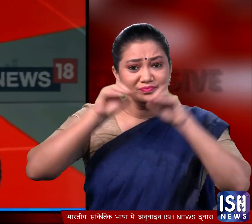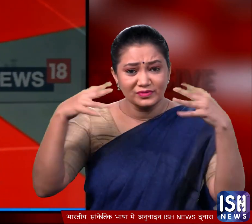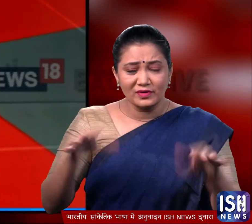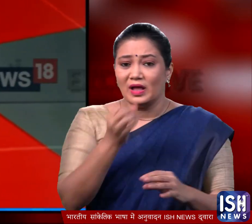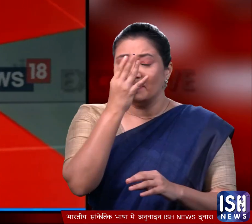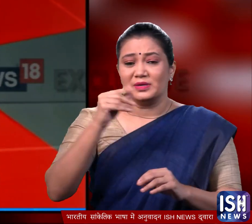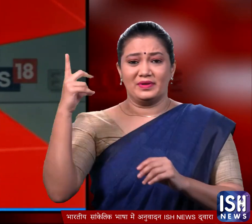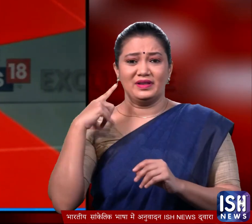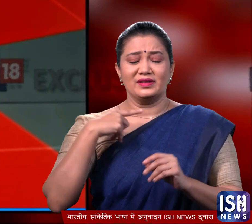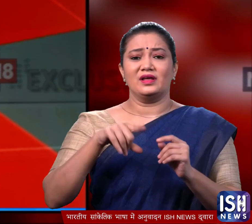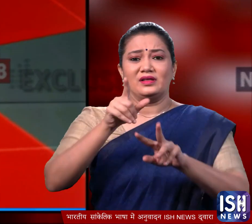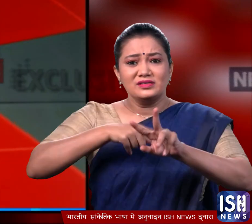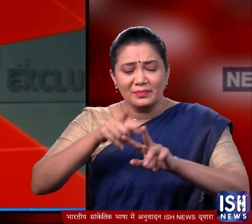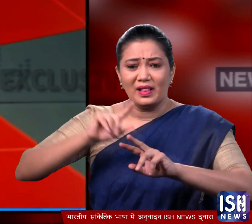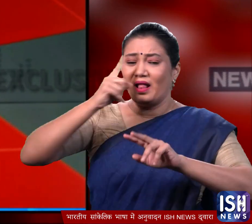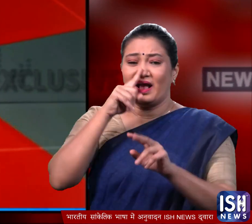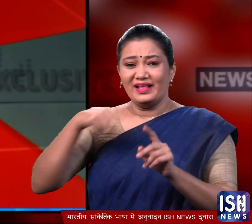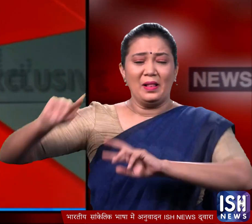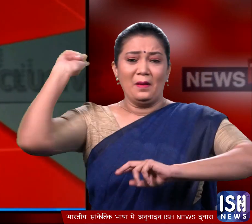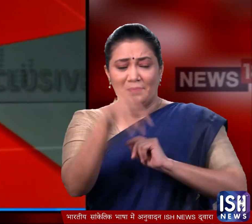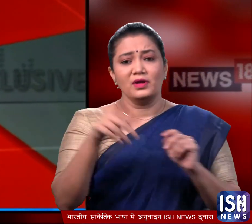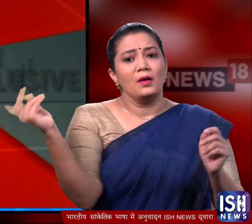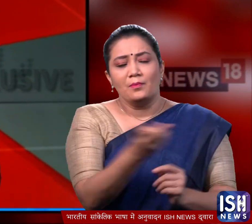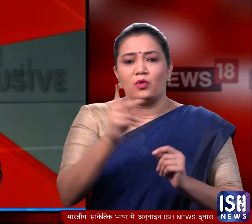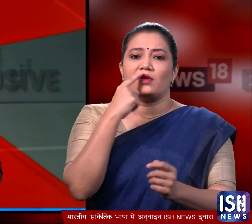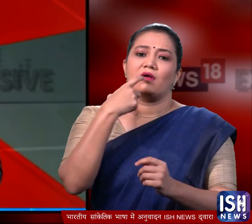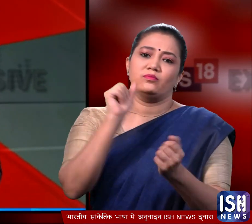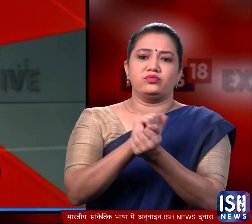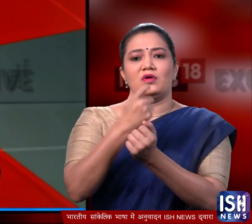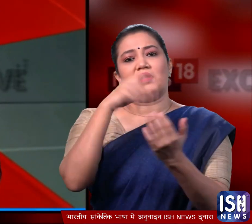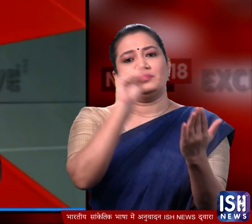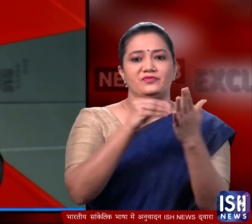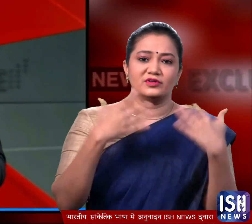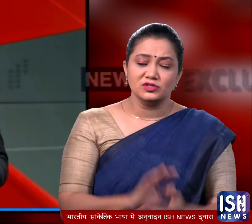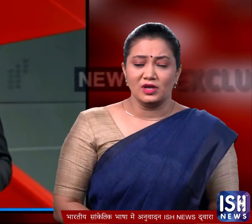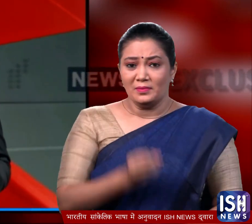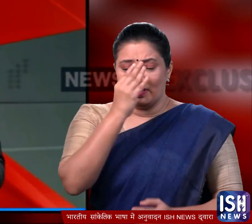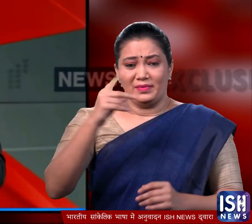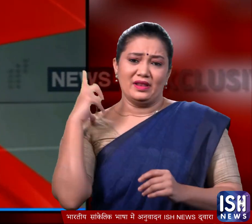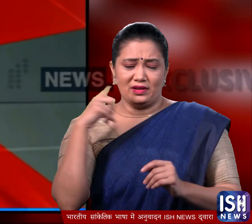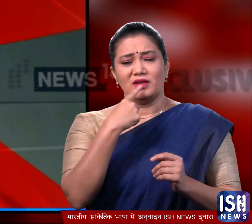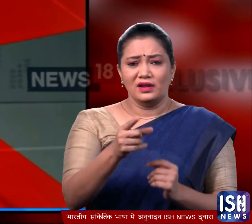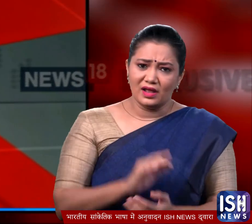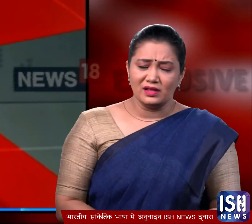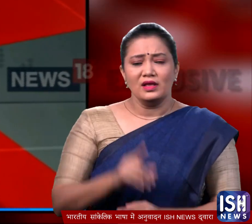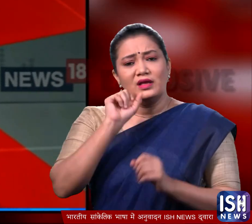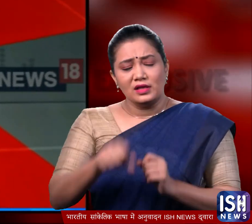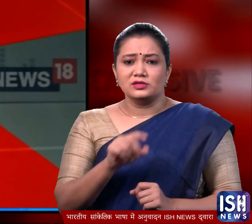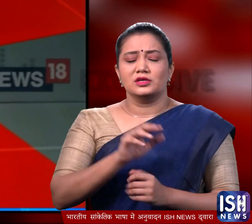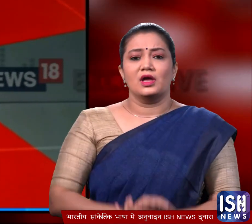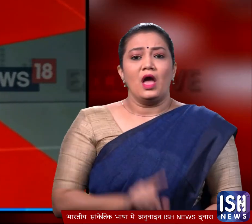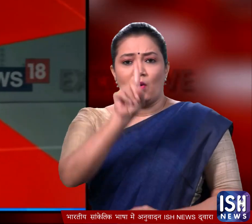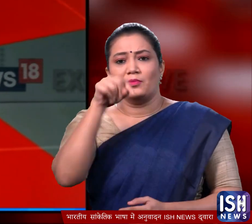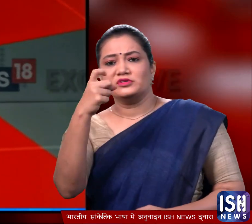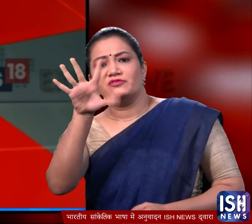होने के बाद बीजेपी नेता और उन पर चप्पल चलाने वाली महिला दोनों ने थाने में शिकायत दी, जिसमें बीजेपी नेता ने यह तो माना कि उन्होंने महिला से